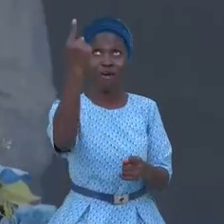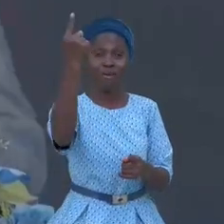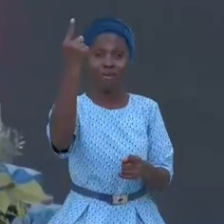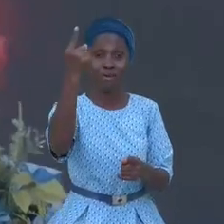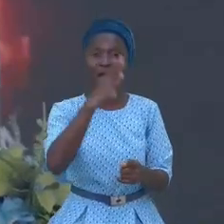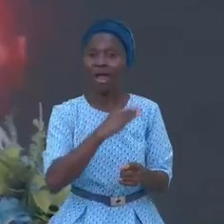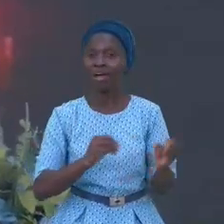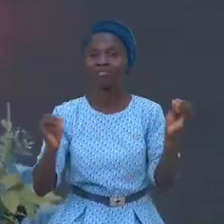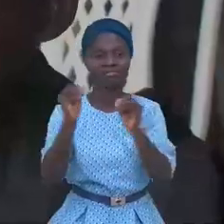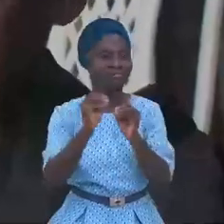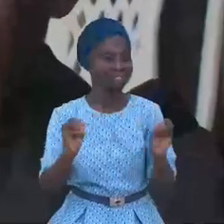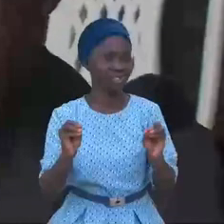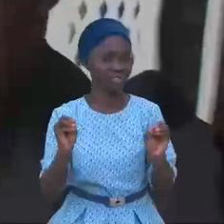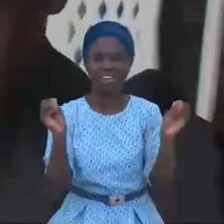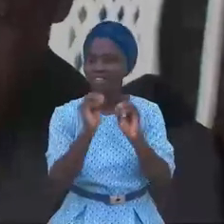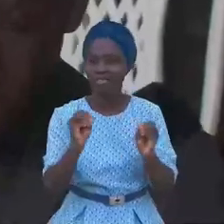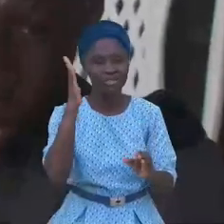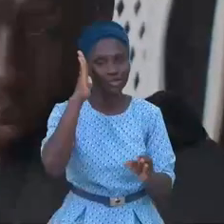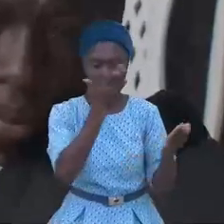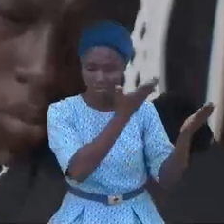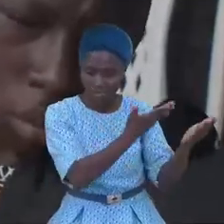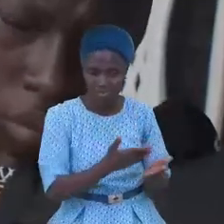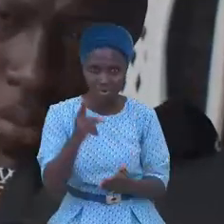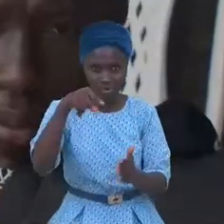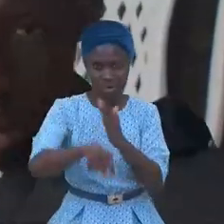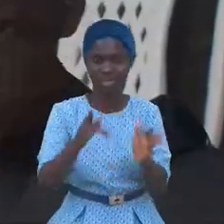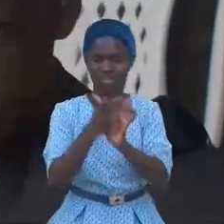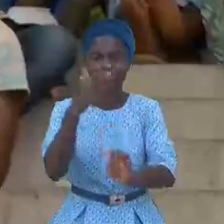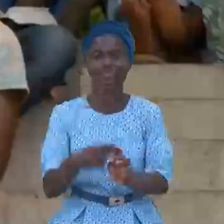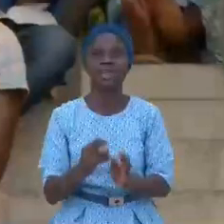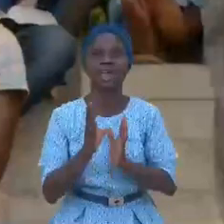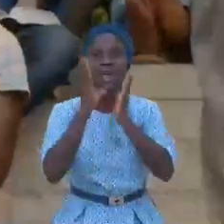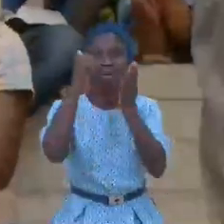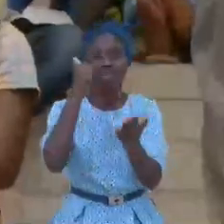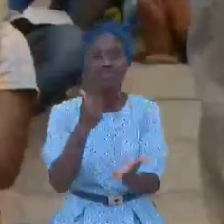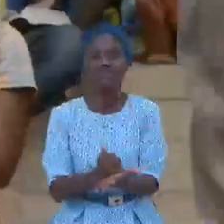te rabaisser. Quelqu'un crie « Amen !»